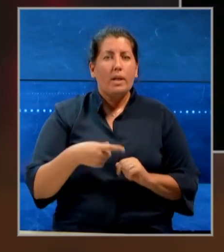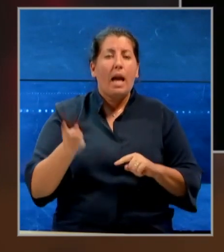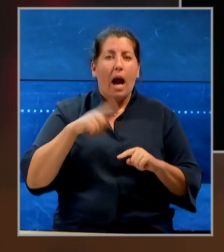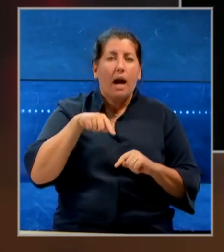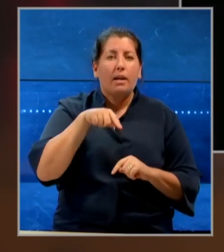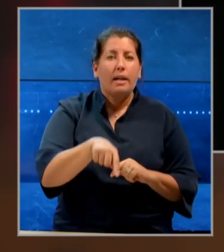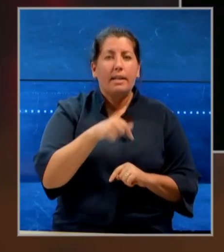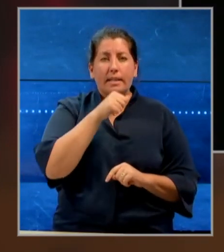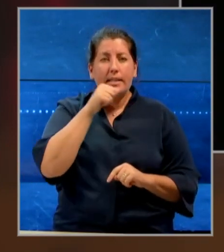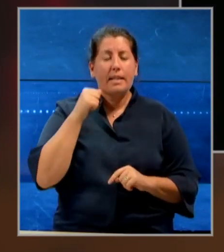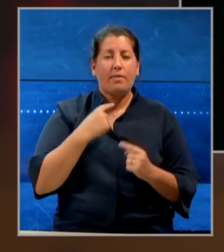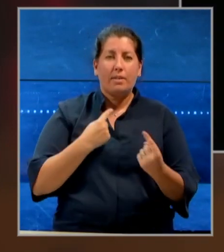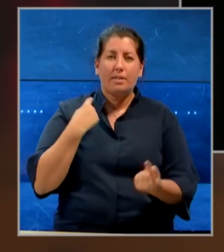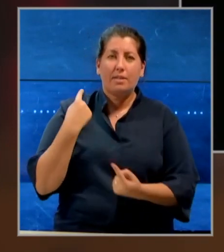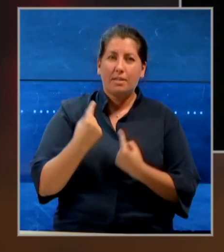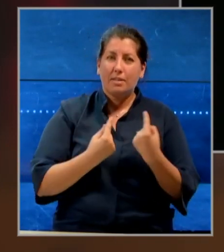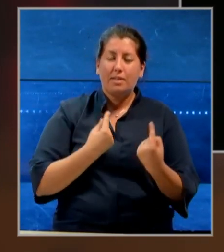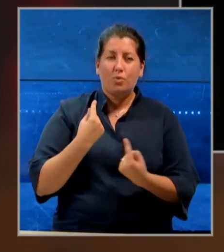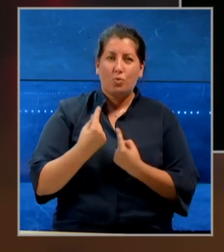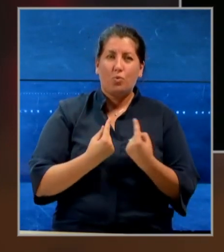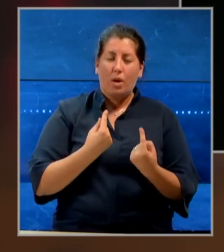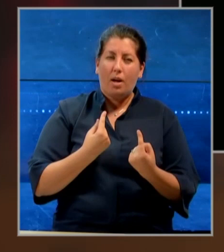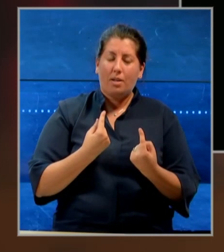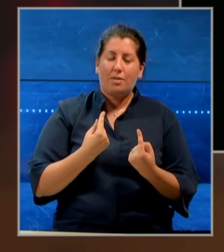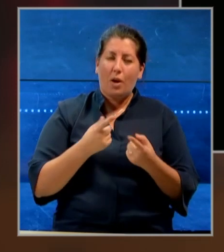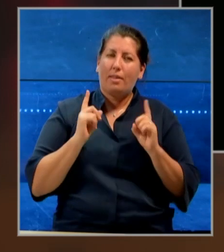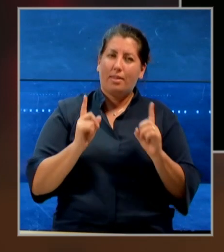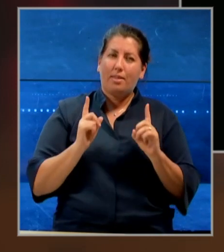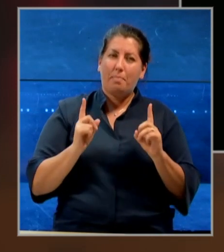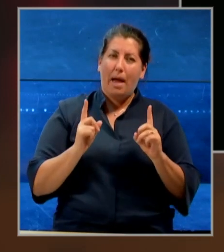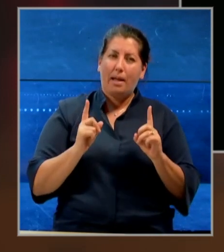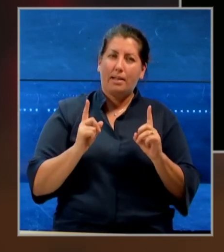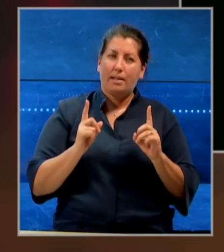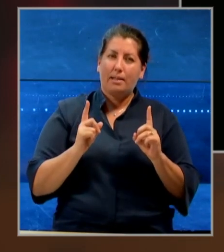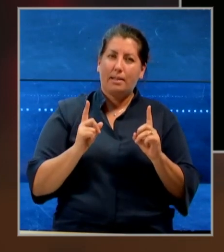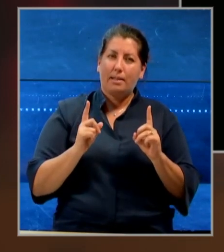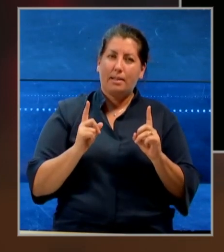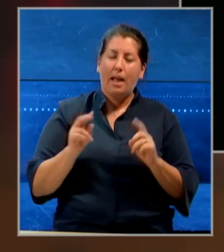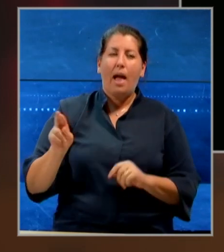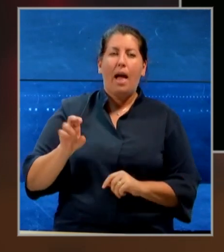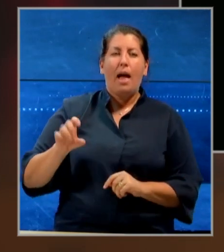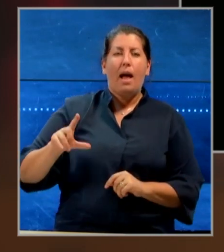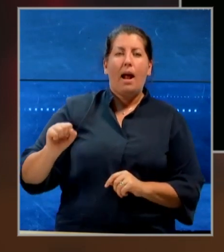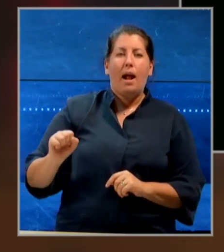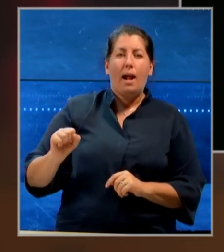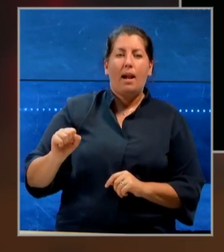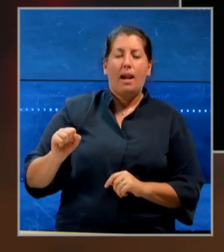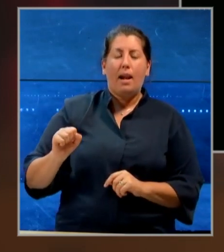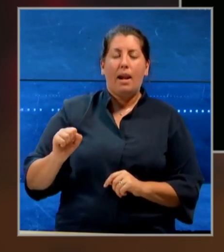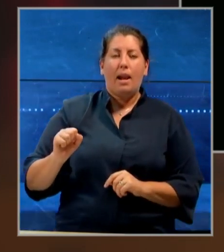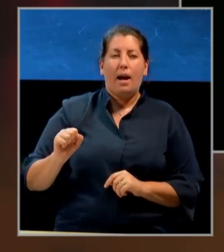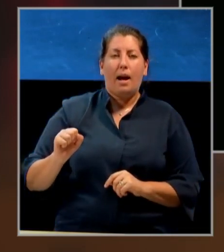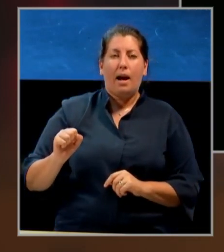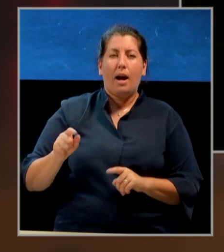anche lì serve una situazione di sorta di equilibrio. Cioè, credo che Lella sia stato un toccasano da un punto di vista della struttura che ci ha aiutato in